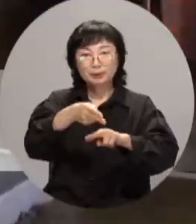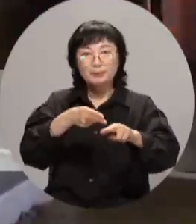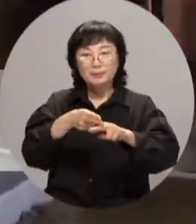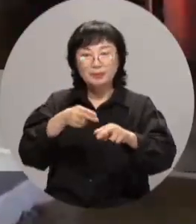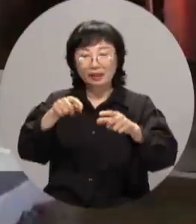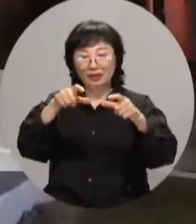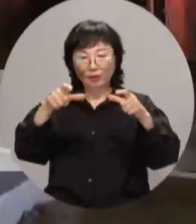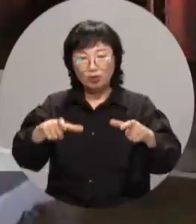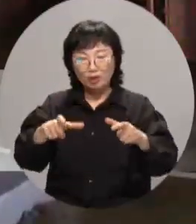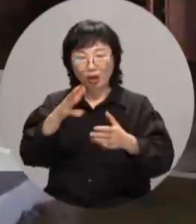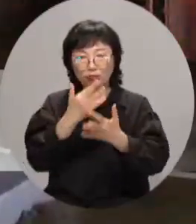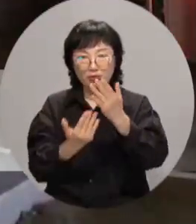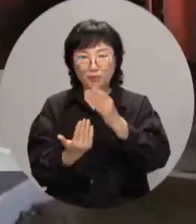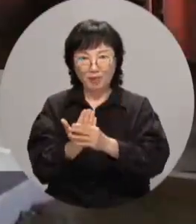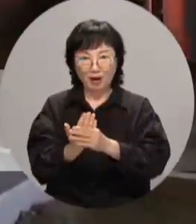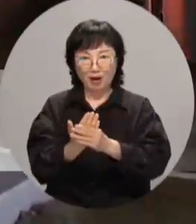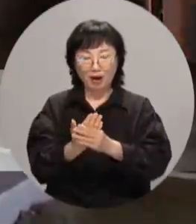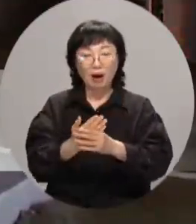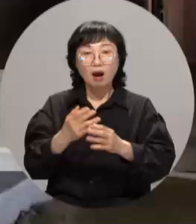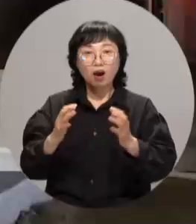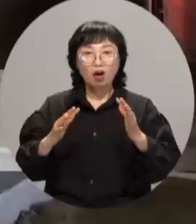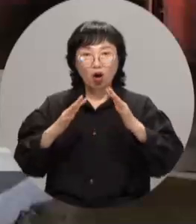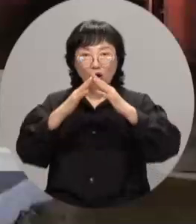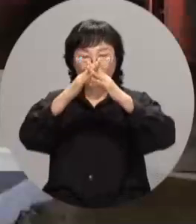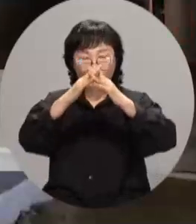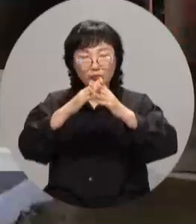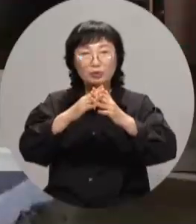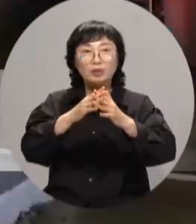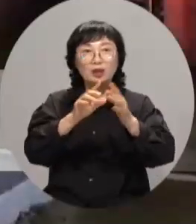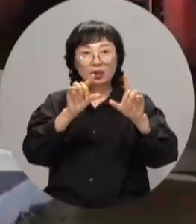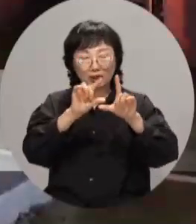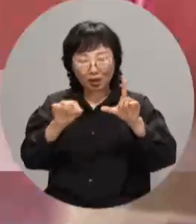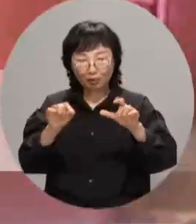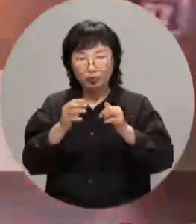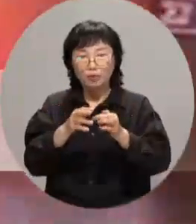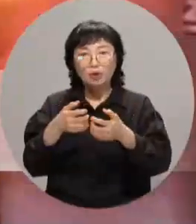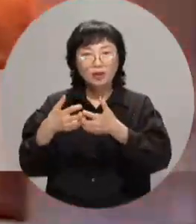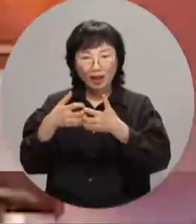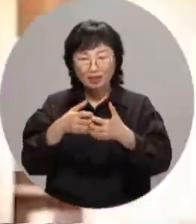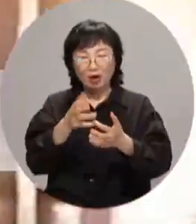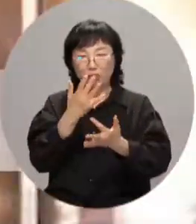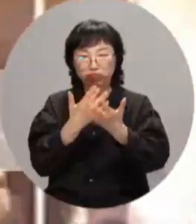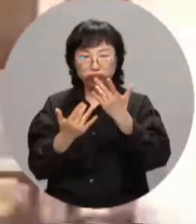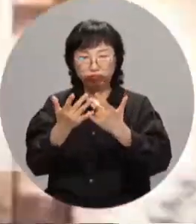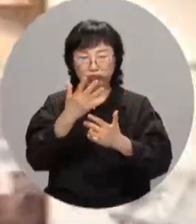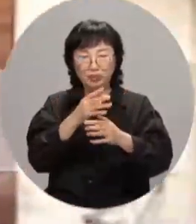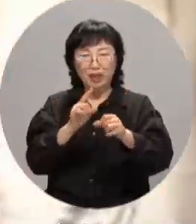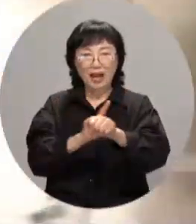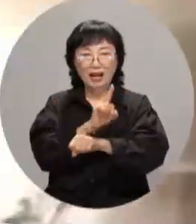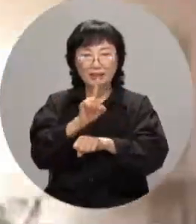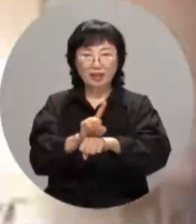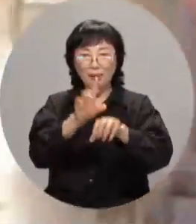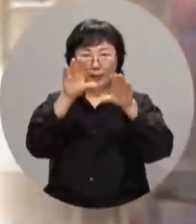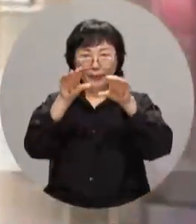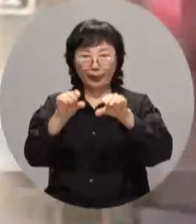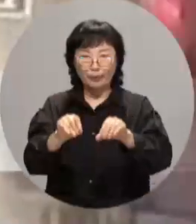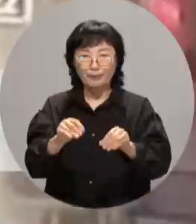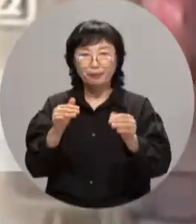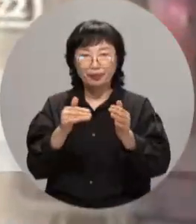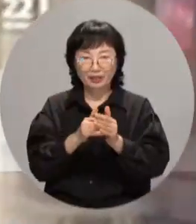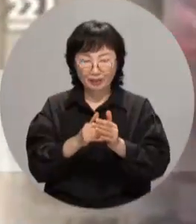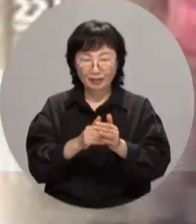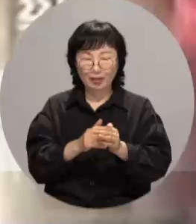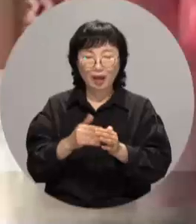불이 나 건물 100제곱미터 일부와 냉장고 등을 태우고 1시간여 만에 진화된 가운데 소방